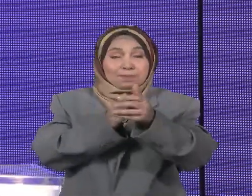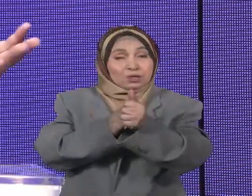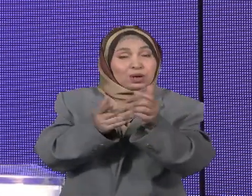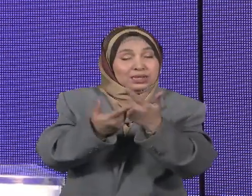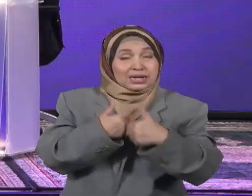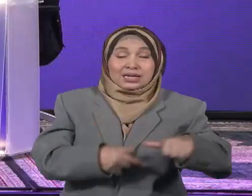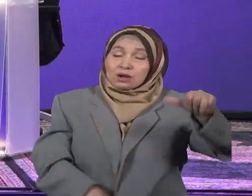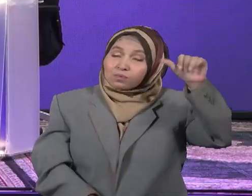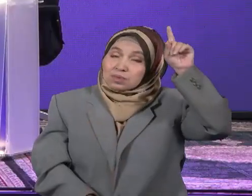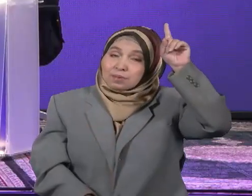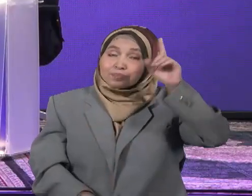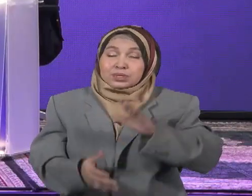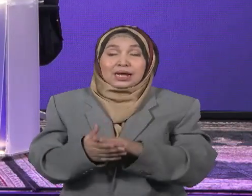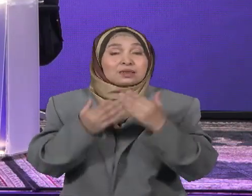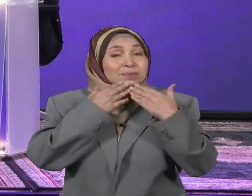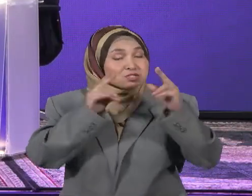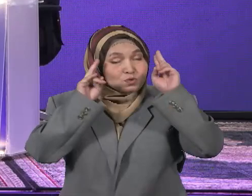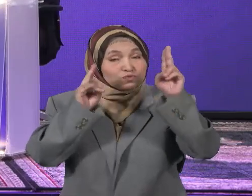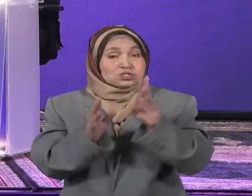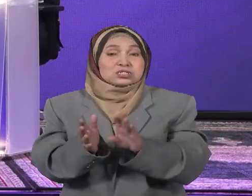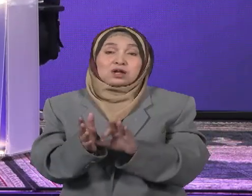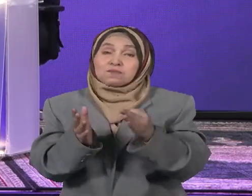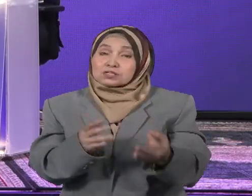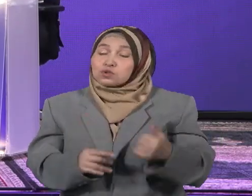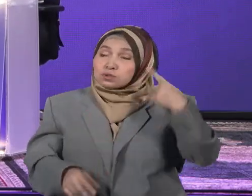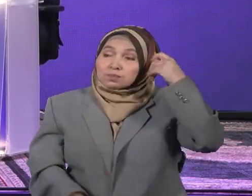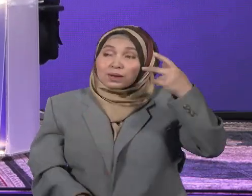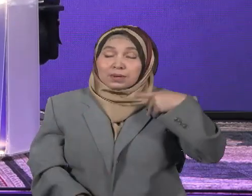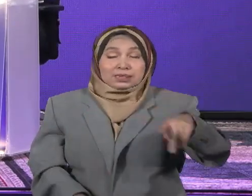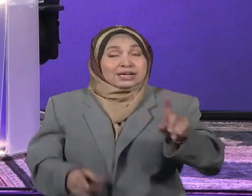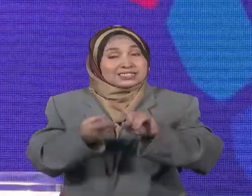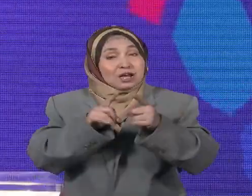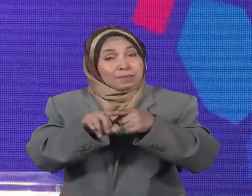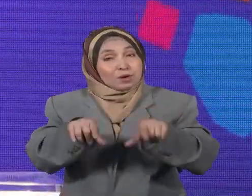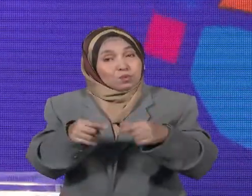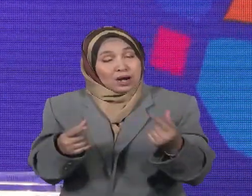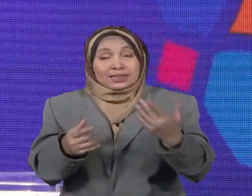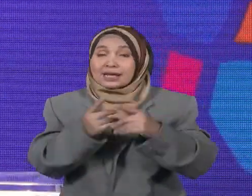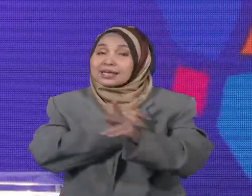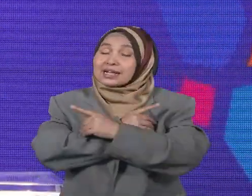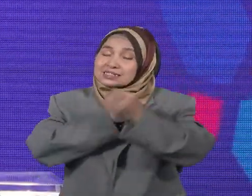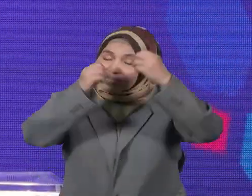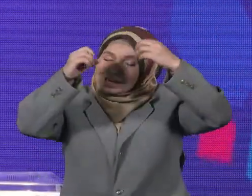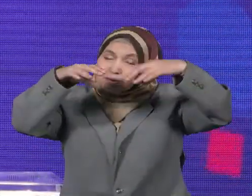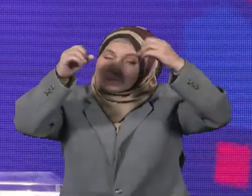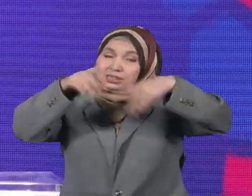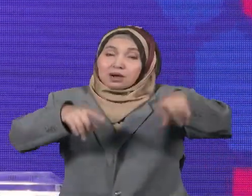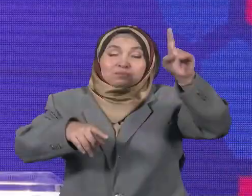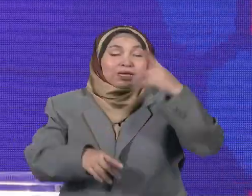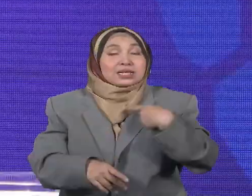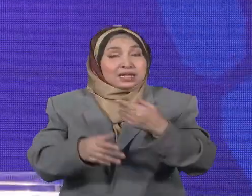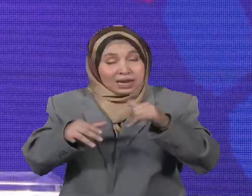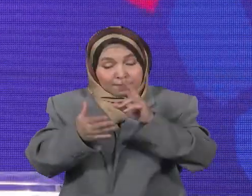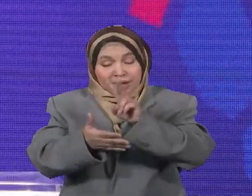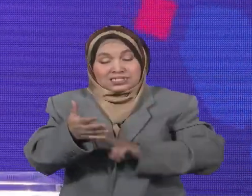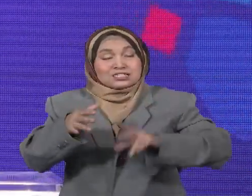daripada Ilahi. Silakan Ustaz. Baik, terima kasih kepada Ustaz Fazrul. Tuan-tuan dan puan-puan, ibu-ibu, ayah-ayah sahabat Al-Quran yang dikasihi dirahmati Allah, kita nak baca seterusnya ayat